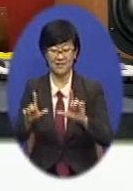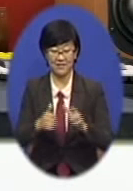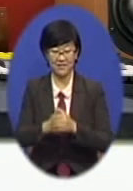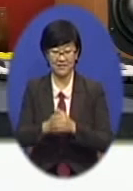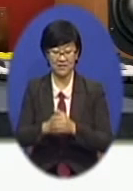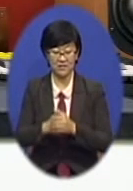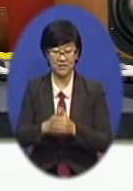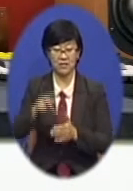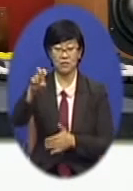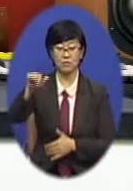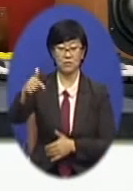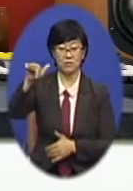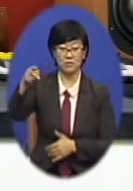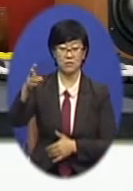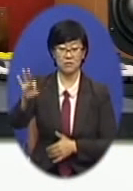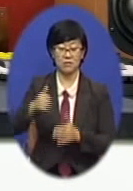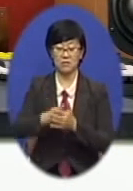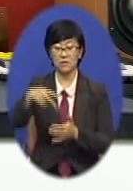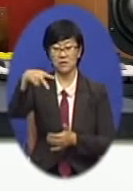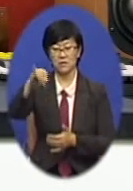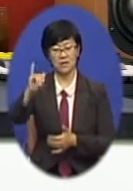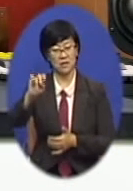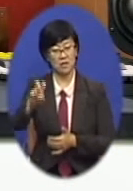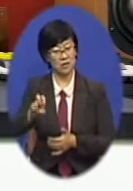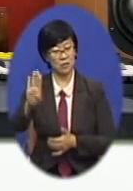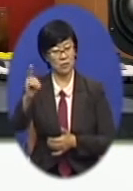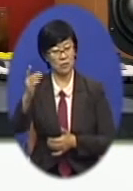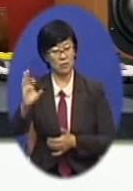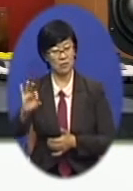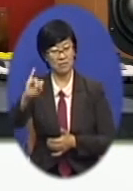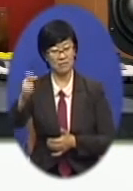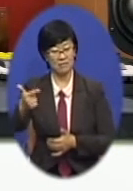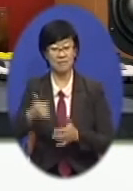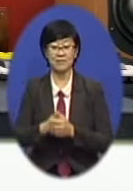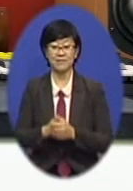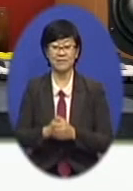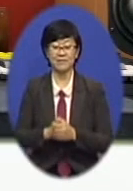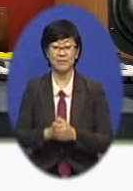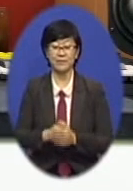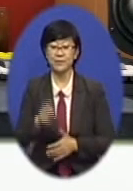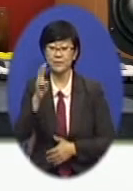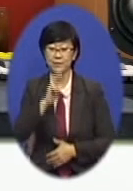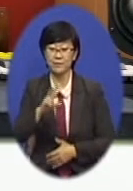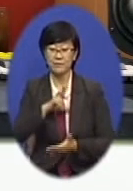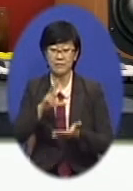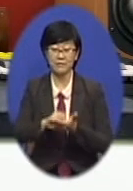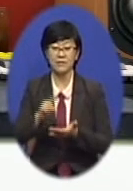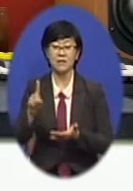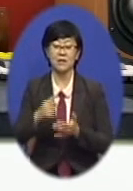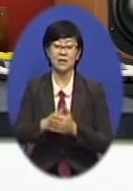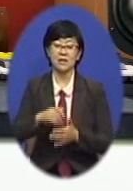여기 문경 마성의 신봉임입니다. 아, 우리 신봉임님 네. 어떤 노래 불러주시겠어요?